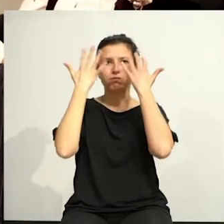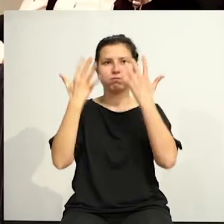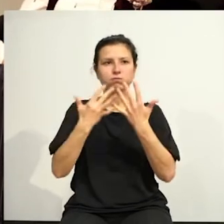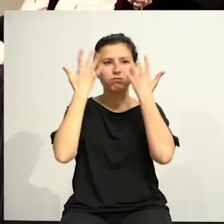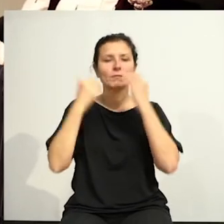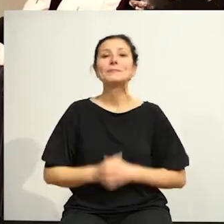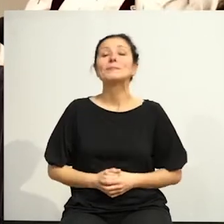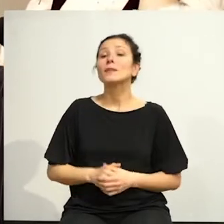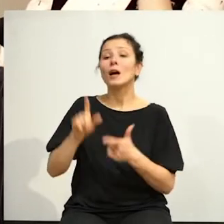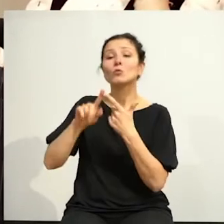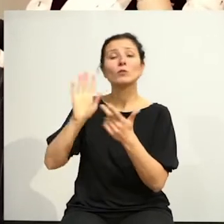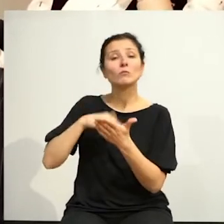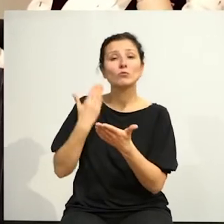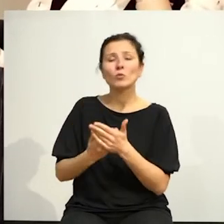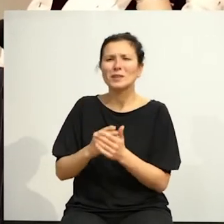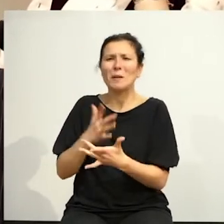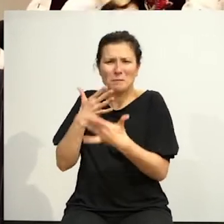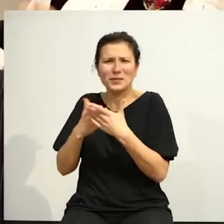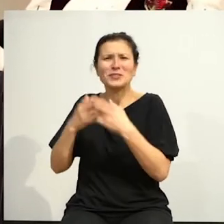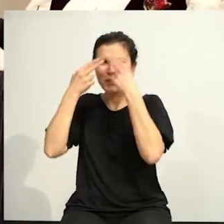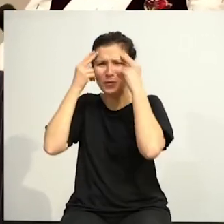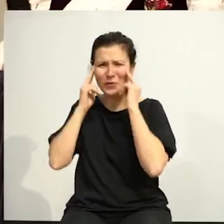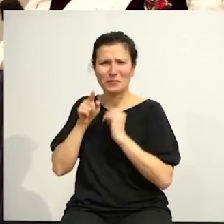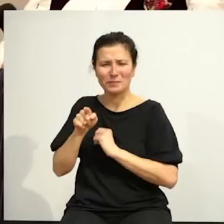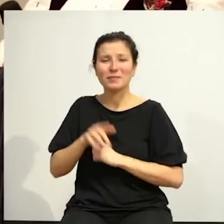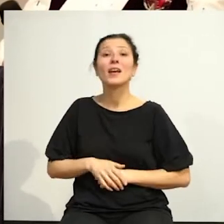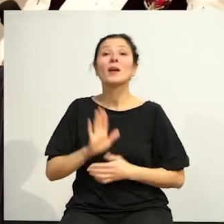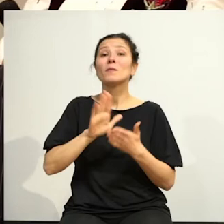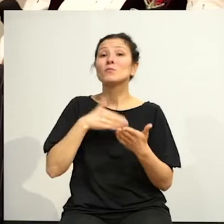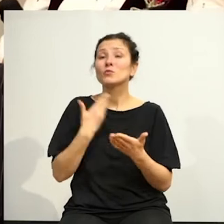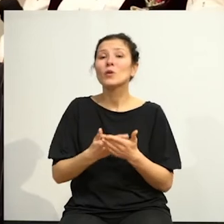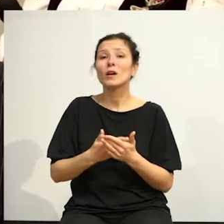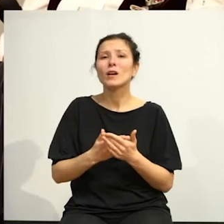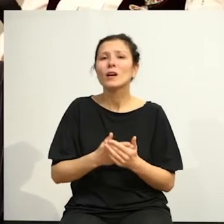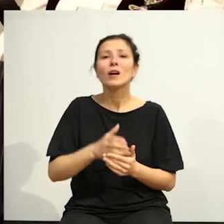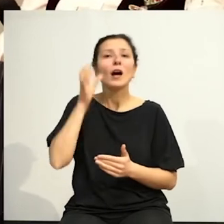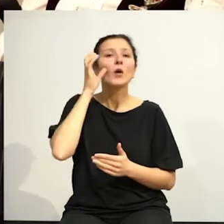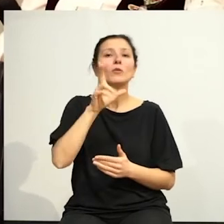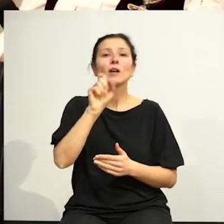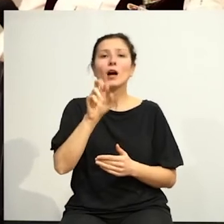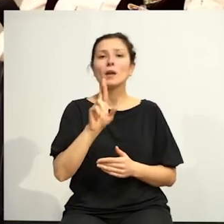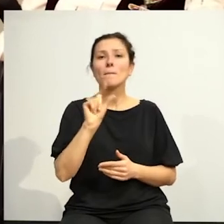drugi przykład, prawie norwidowski, to jest przykład Tymoteusza Karpowicza.